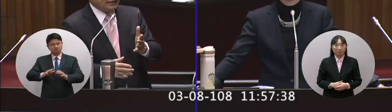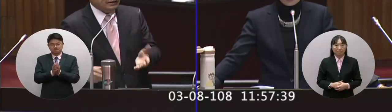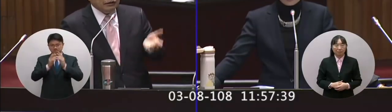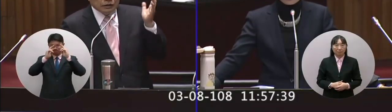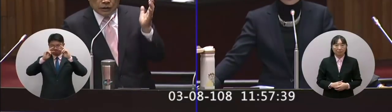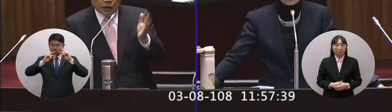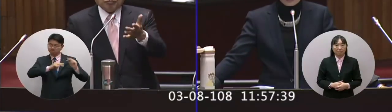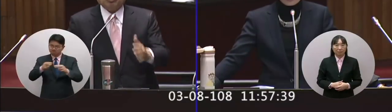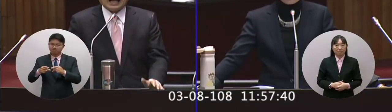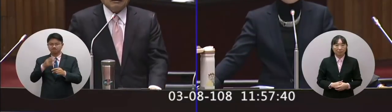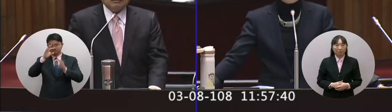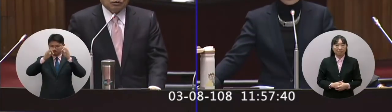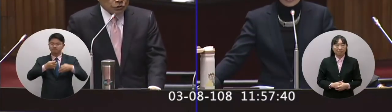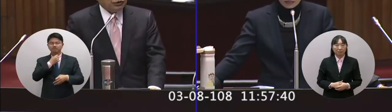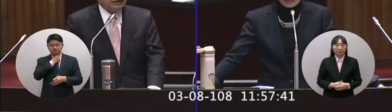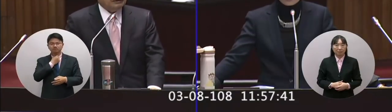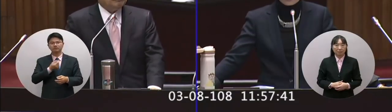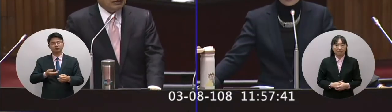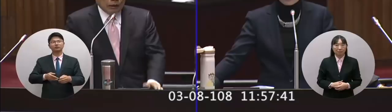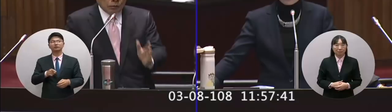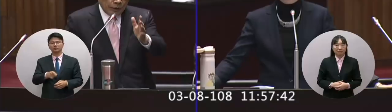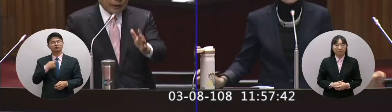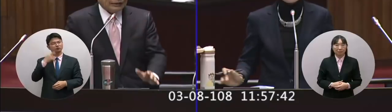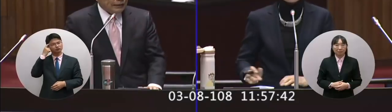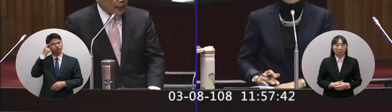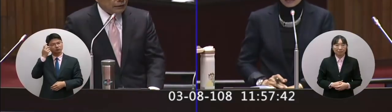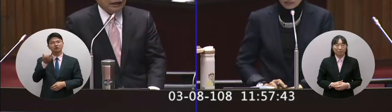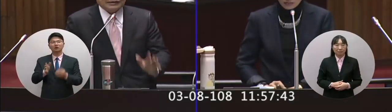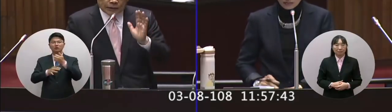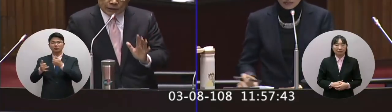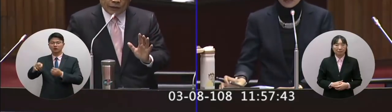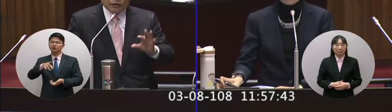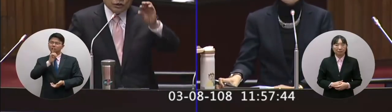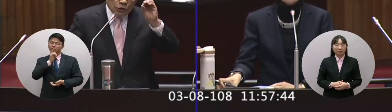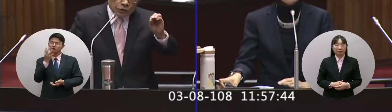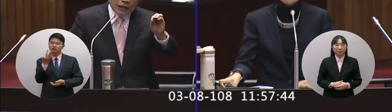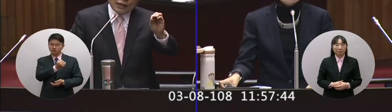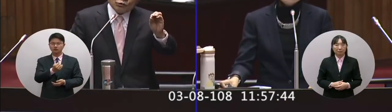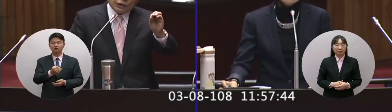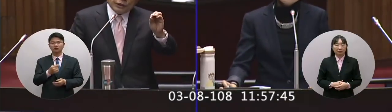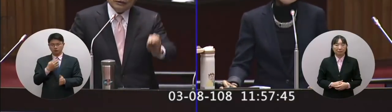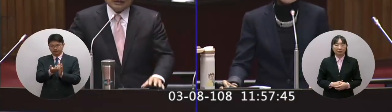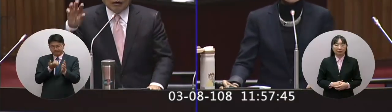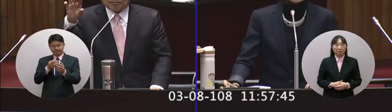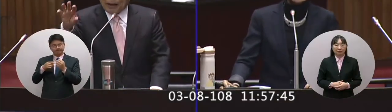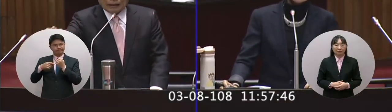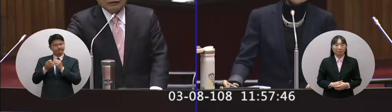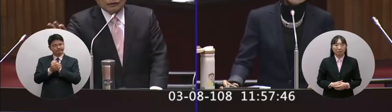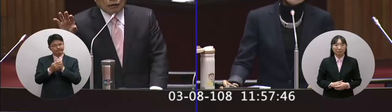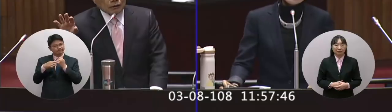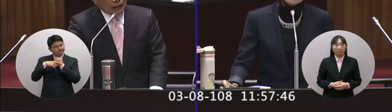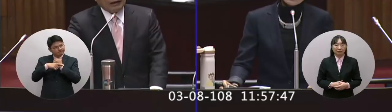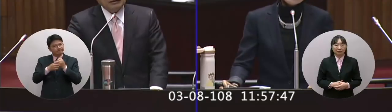讨，立刻改进，立刻补上。我是觉得委员刚才讲的那几个点预先来注意，然后